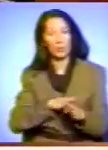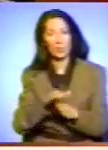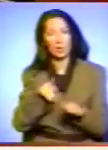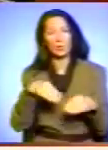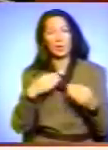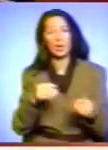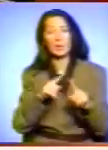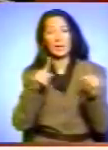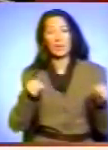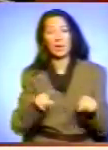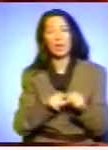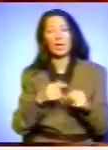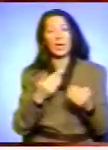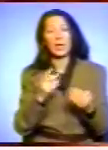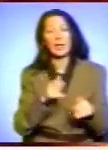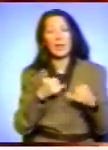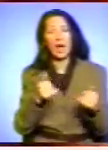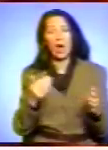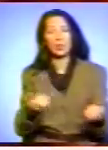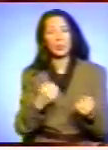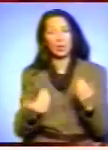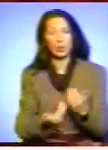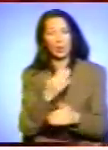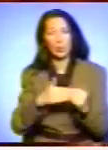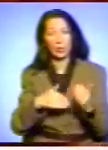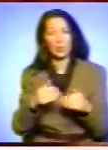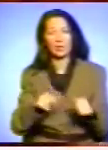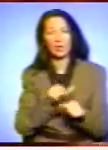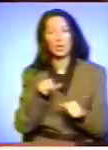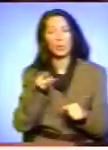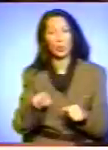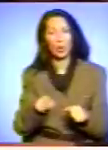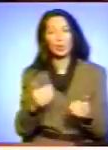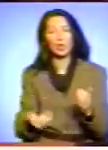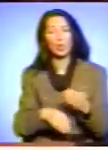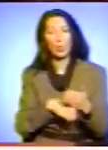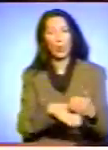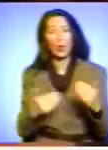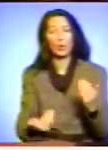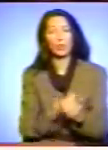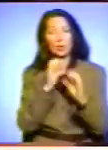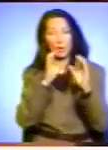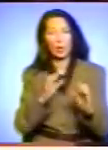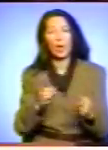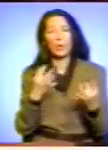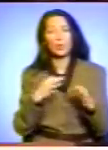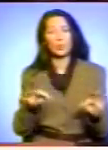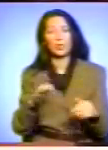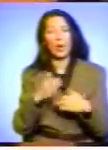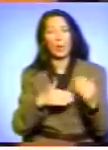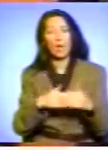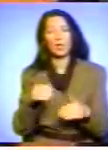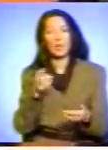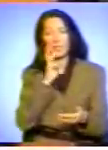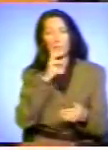для отримання нової кваліфікації. Крім того, переконує Михайло Бродський, за допомогою нової законодавчої бази позбудуться практики зарплати в конвертах. А вже з